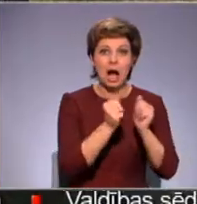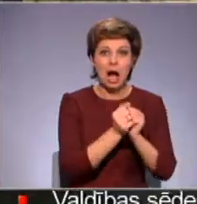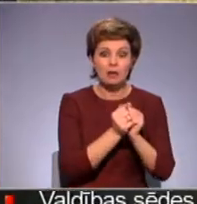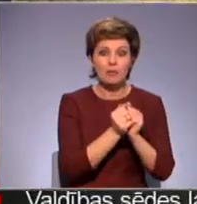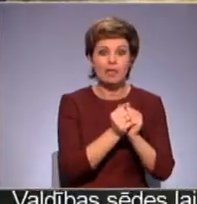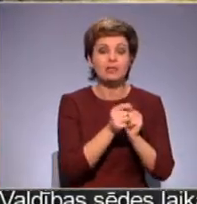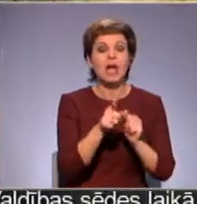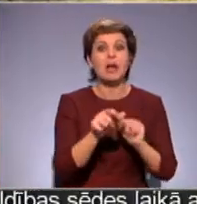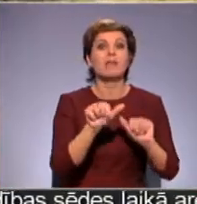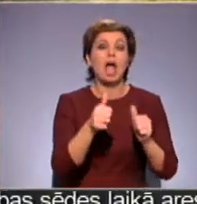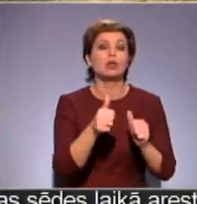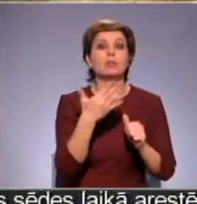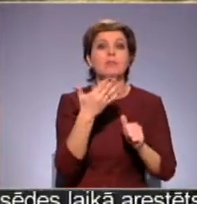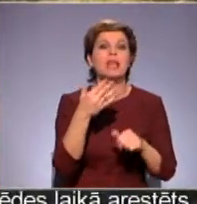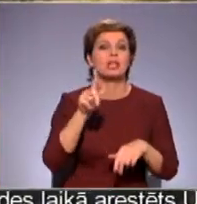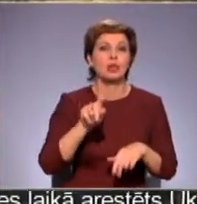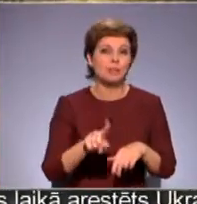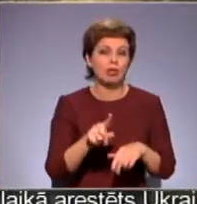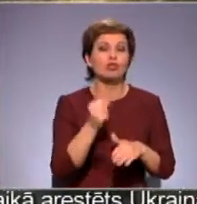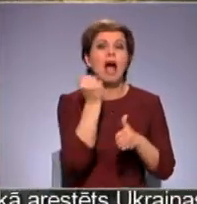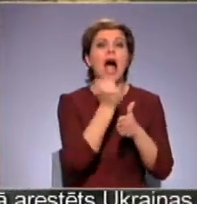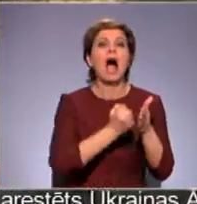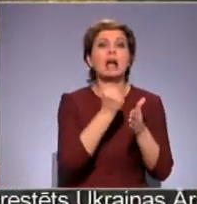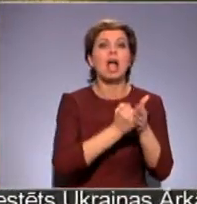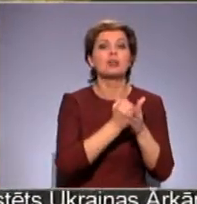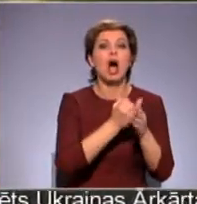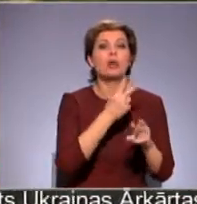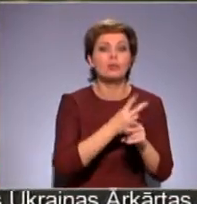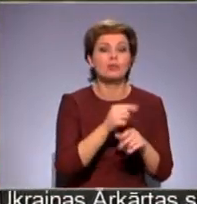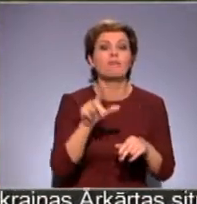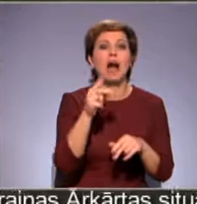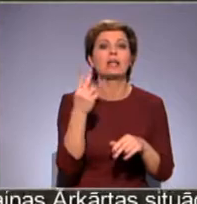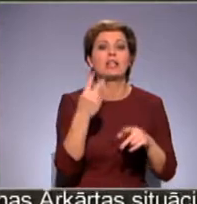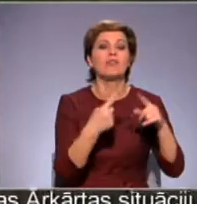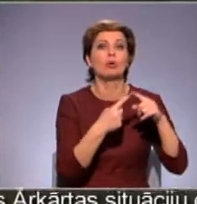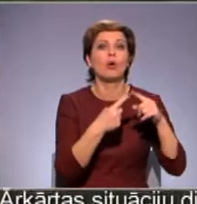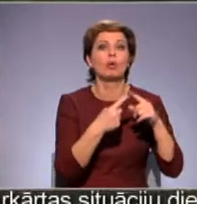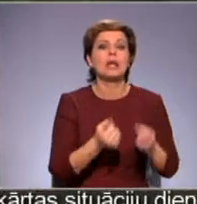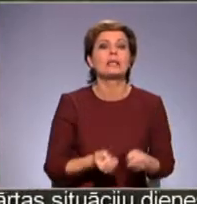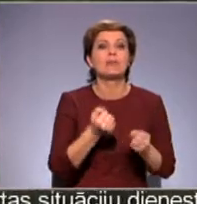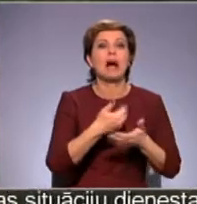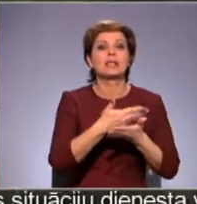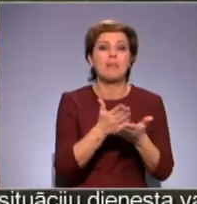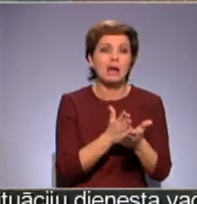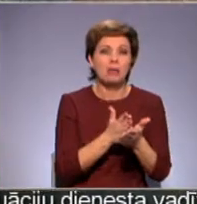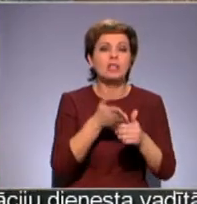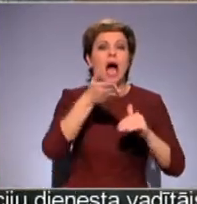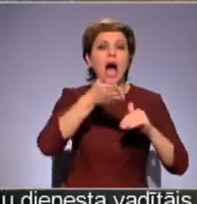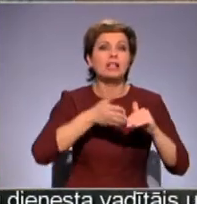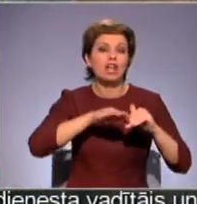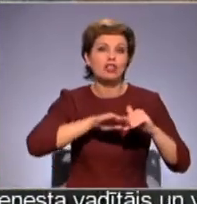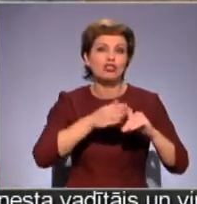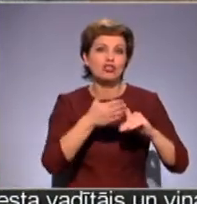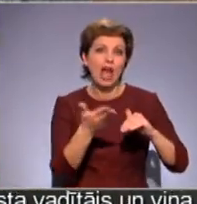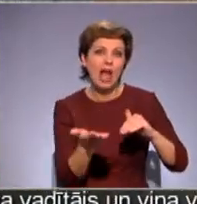nepilnu 5 mēnešu laikā akmeņkaļu darbnīcā. Tas ir vairāk nekā 2 tonnu smags maizes klaips ar atgrieztu šķēli. Kā